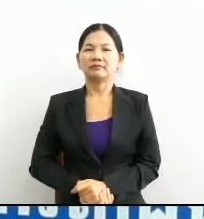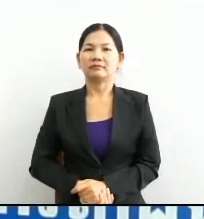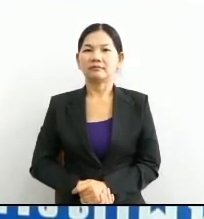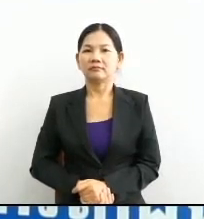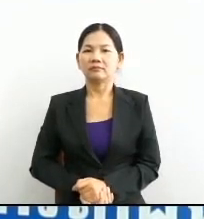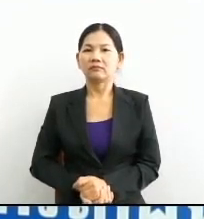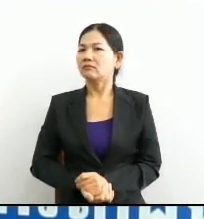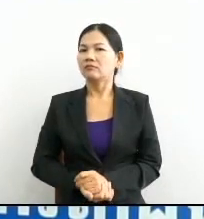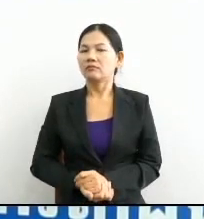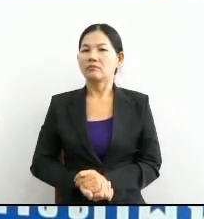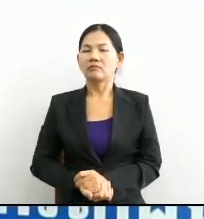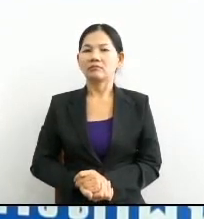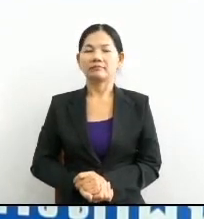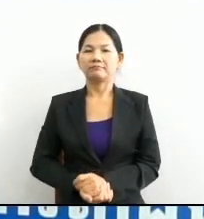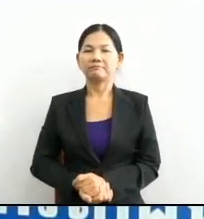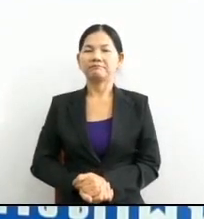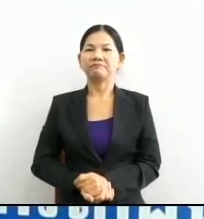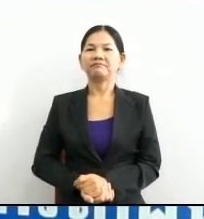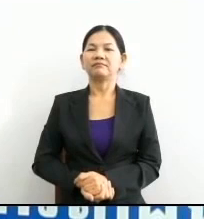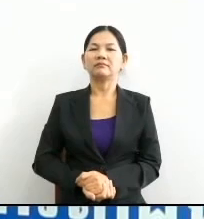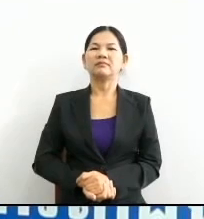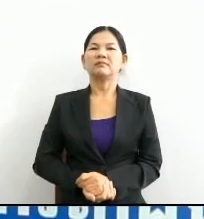mình toàn sạp